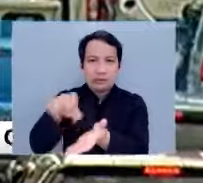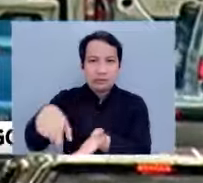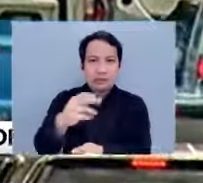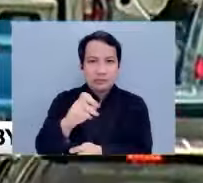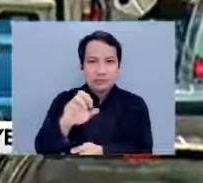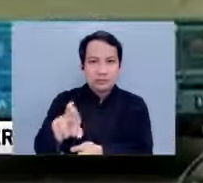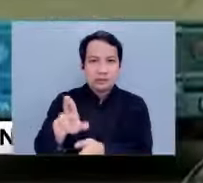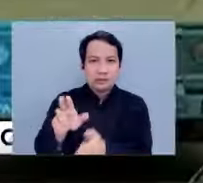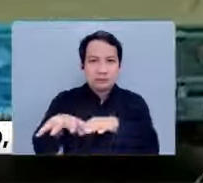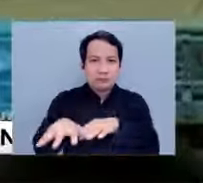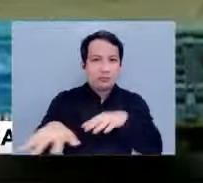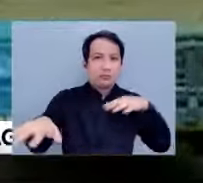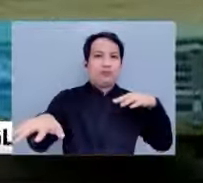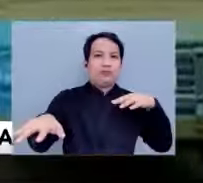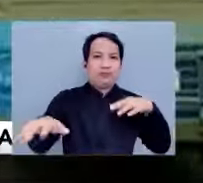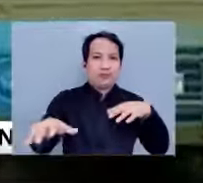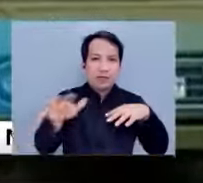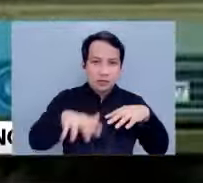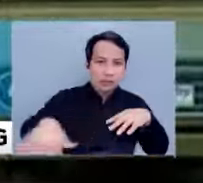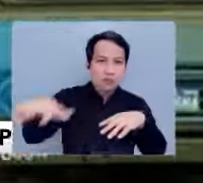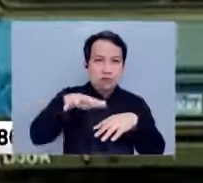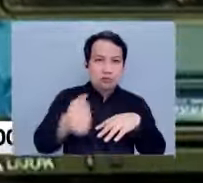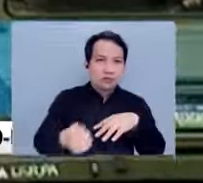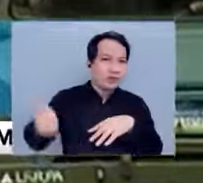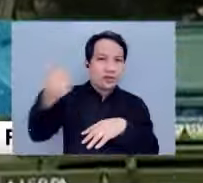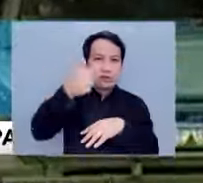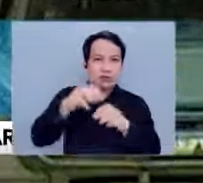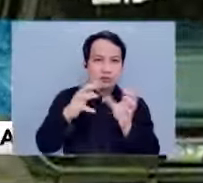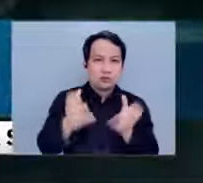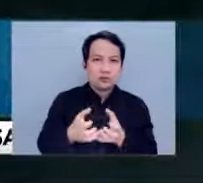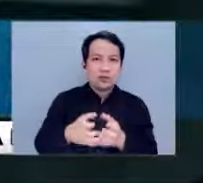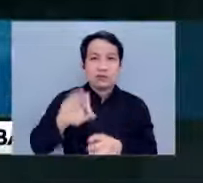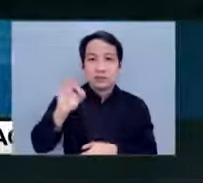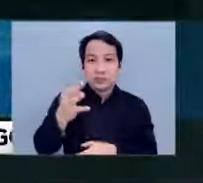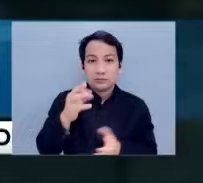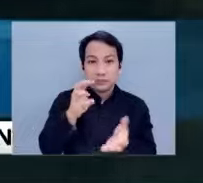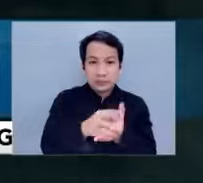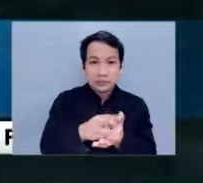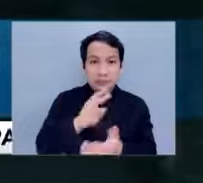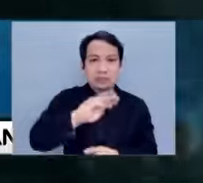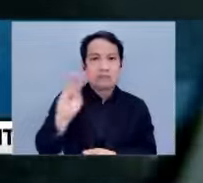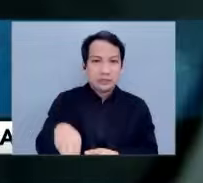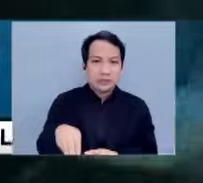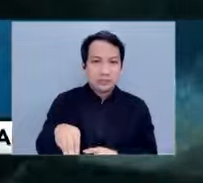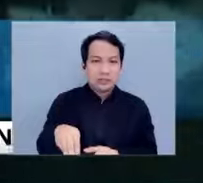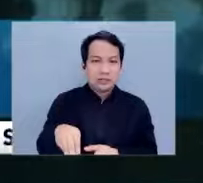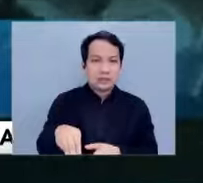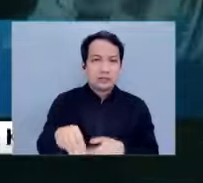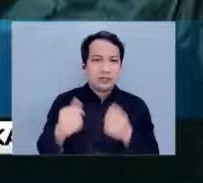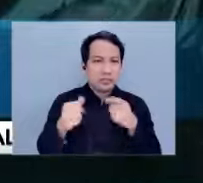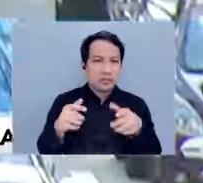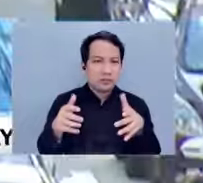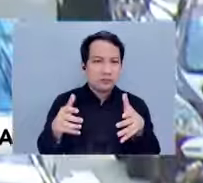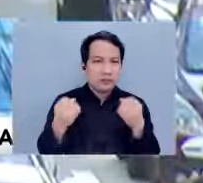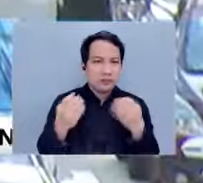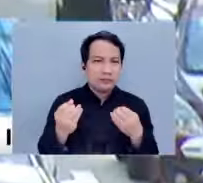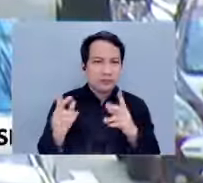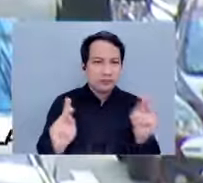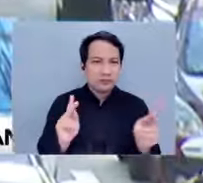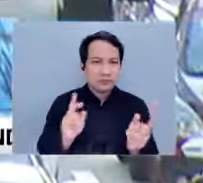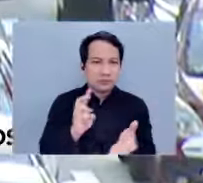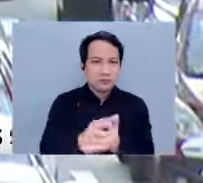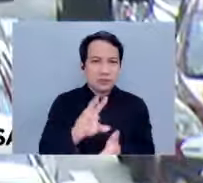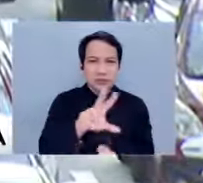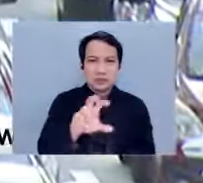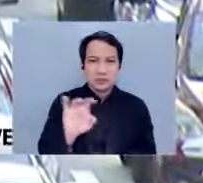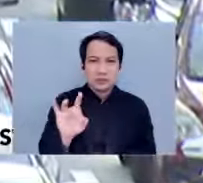mundo. Pangsyam naman ang siyudad ng Maynila sa mga pinaka-congested na cities. Sinukat ng naturang listahan ang nasa 387